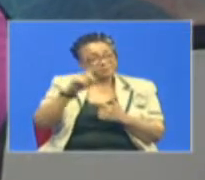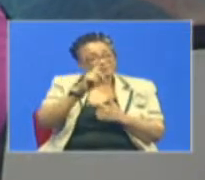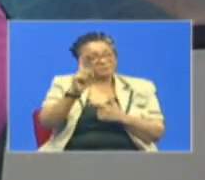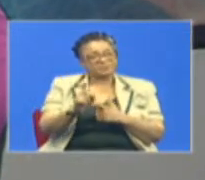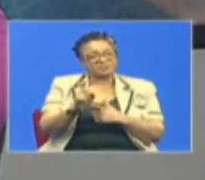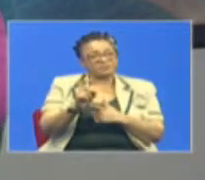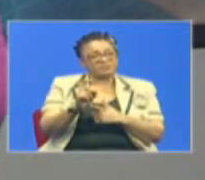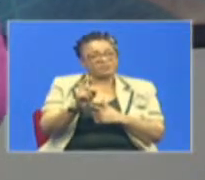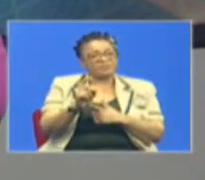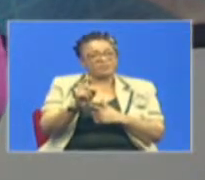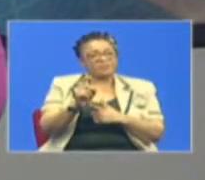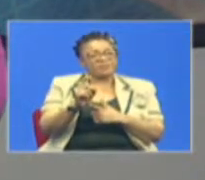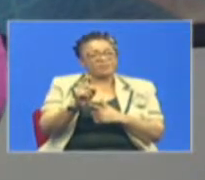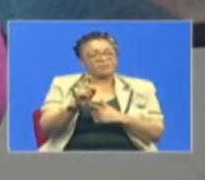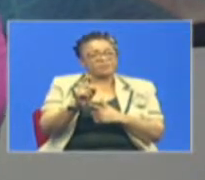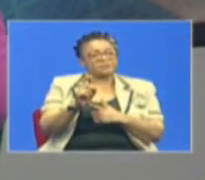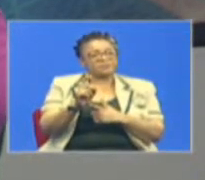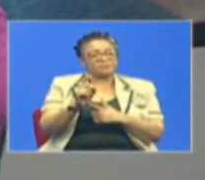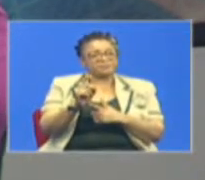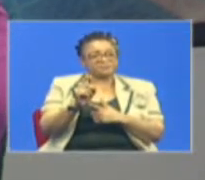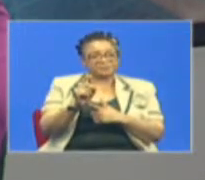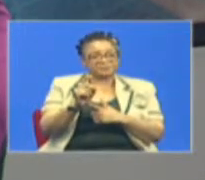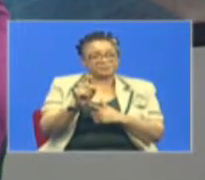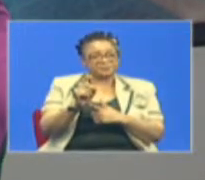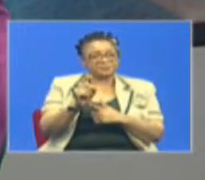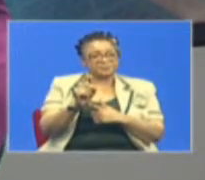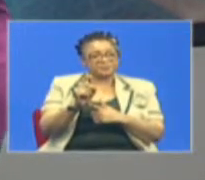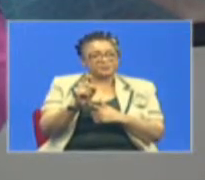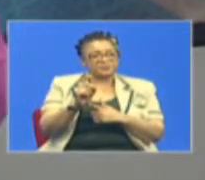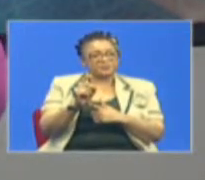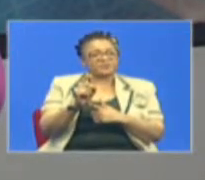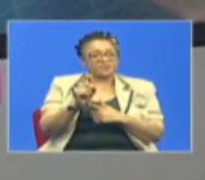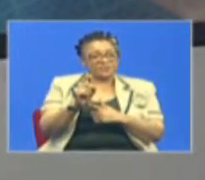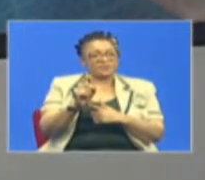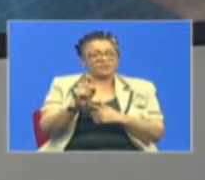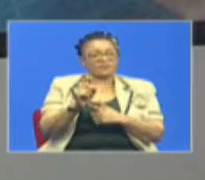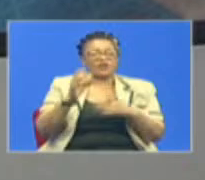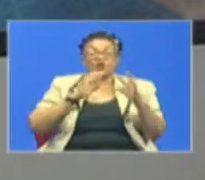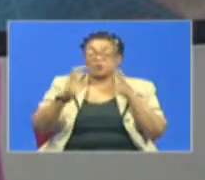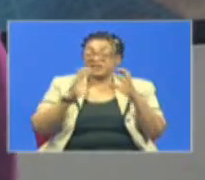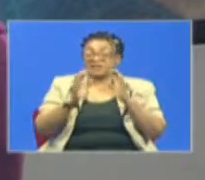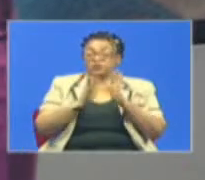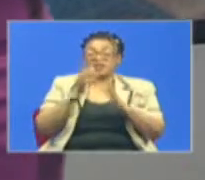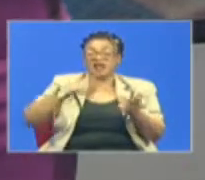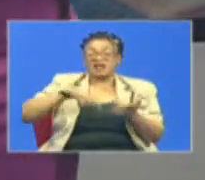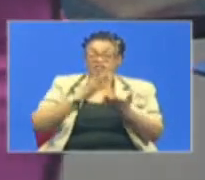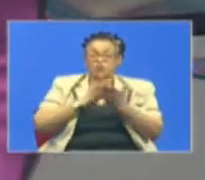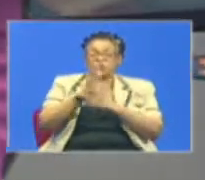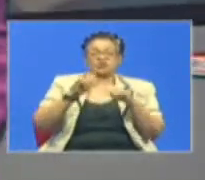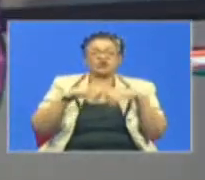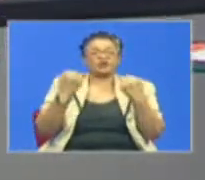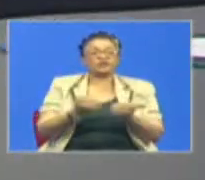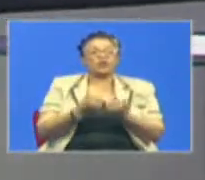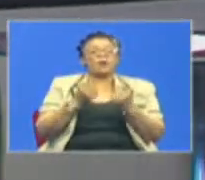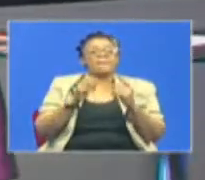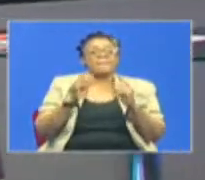na mipango ya serikali kuhusu watoto kuendelea na masomo? Basi sema nasi kupitia mitandao yetu ya kijamii, Facebook,